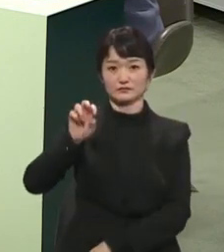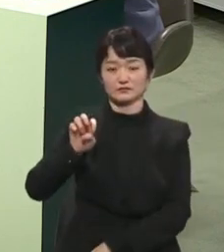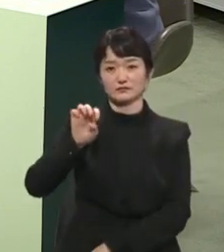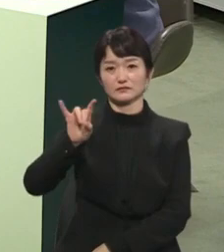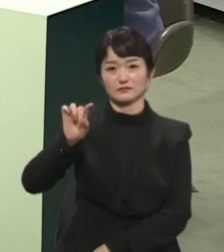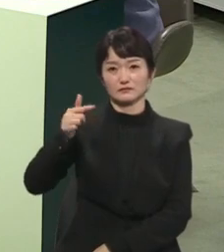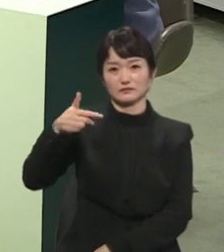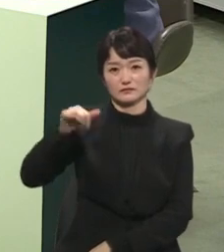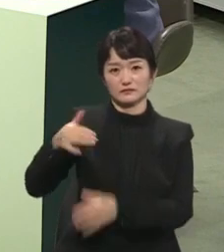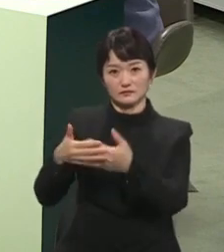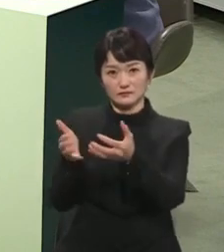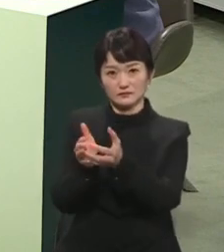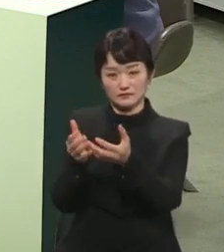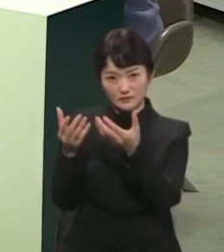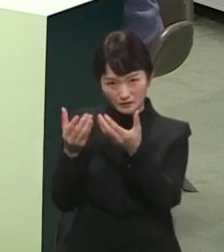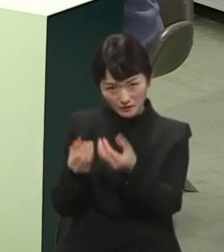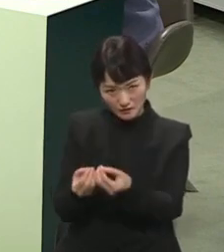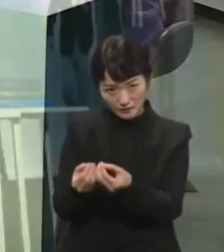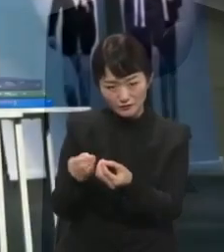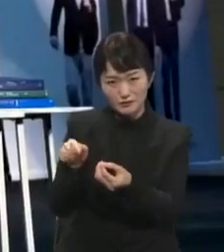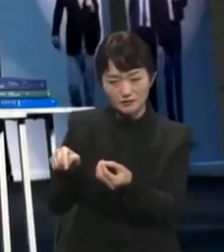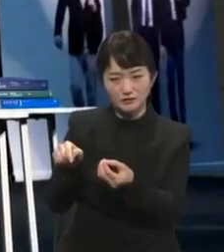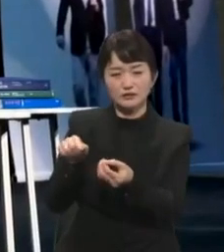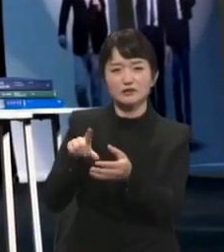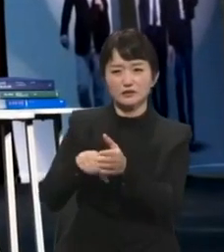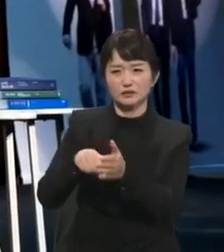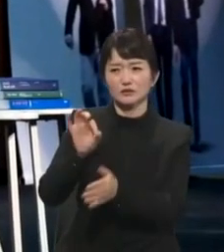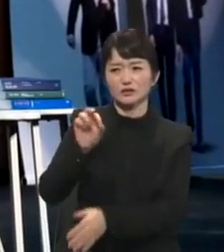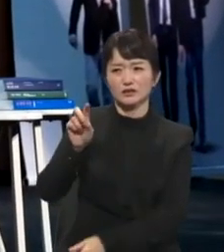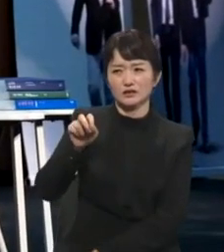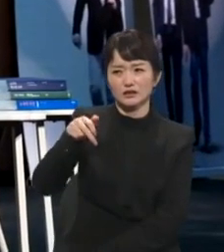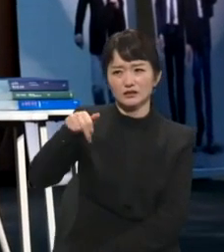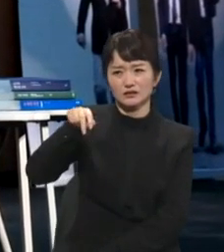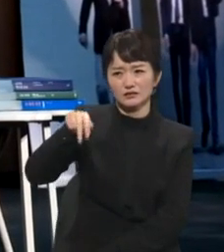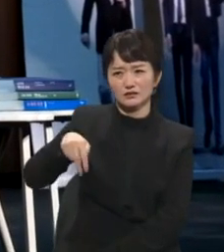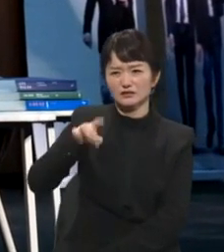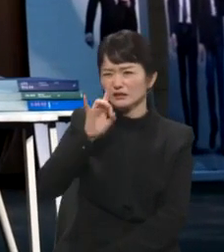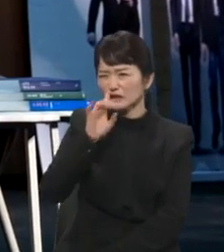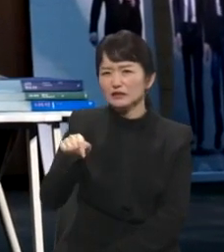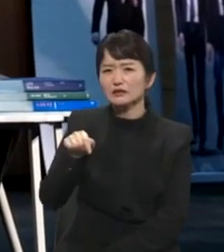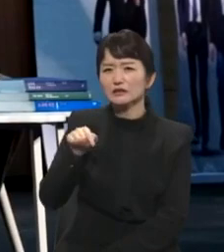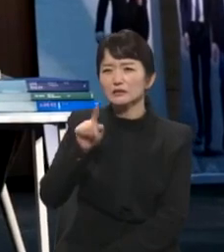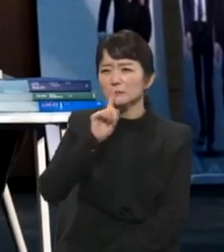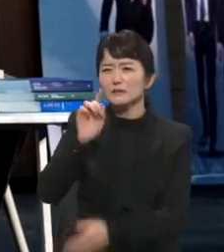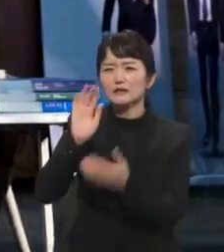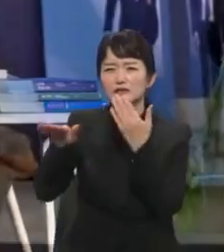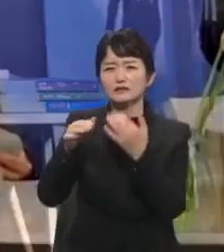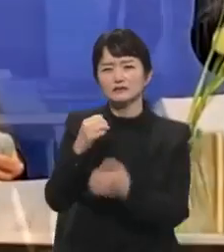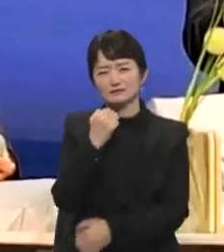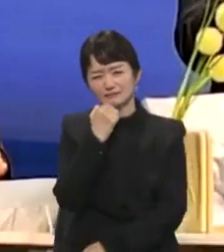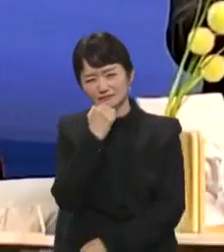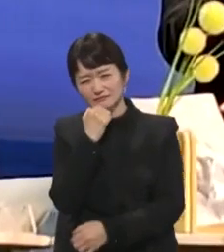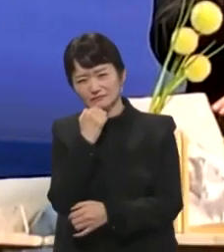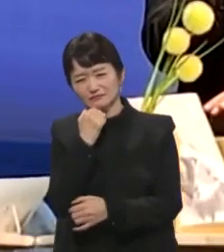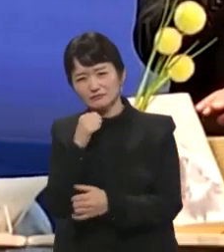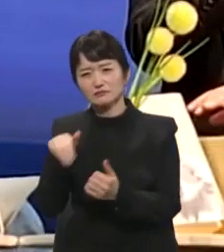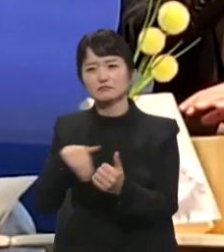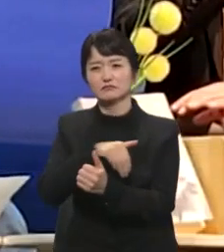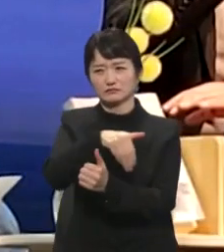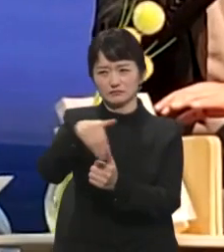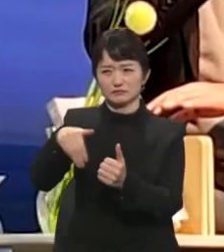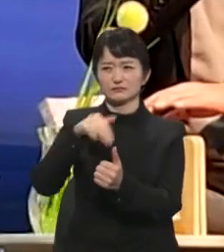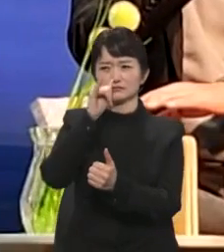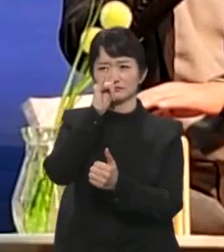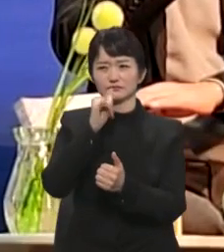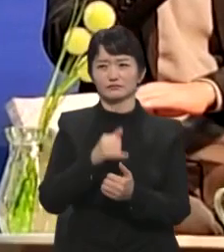된다 뭐 이런 발언을 또 했거든요 또 그 자리에서도 좀 그 발언 직후에도 좀 웃음이 터지는 등의 분위기가 있었고